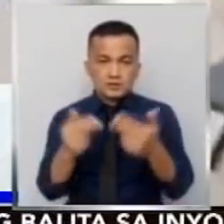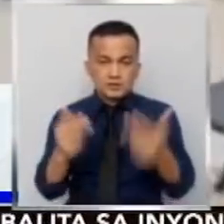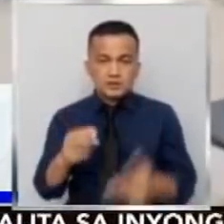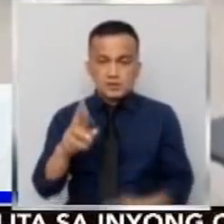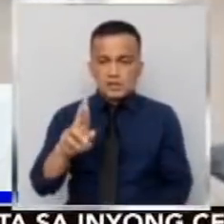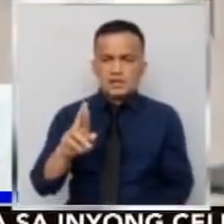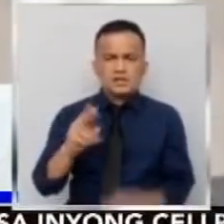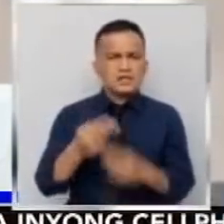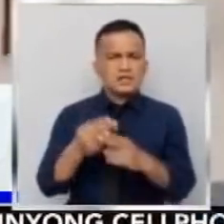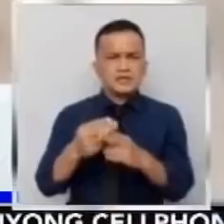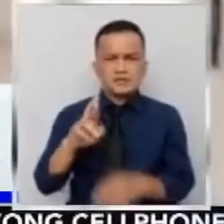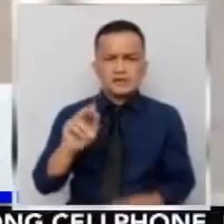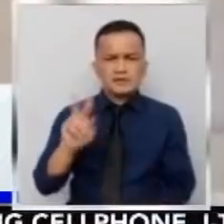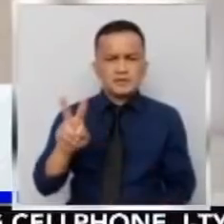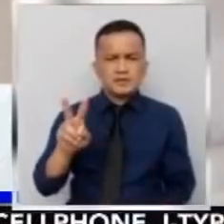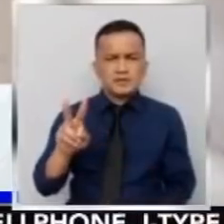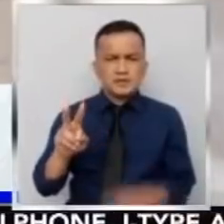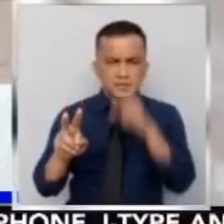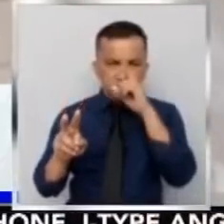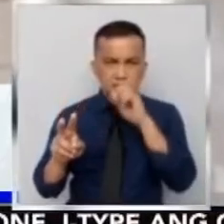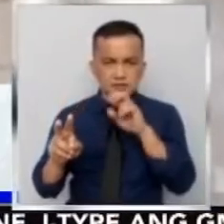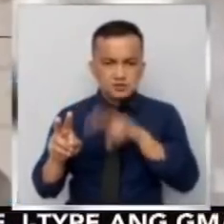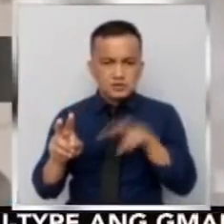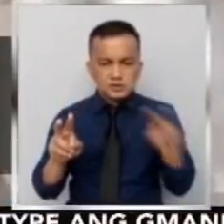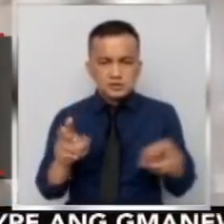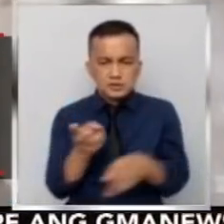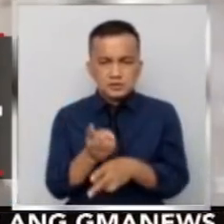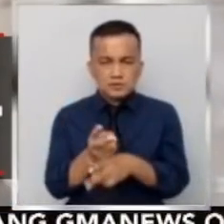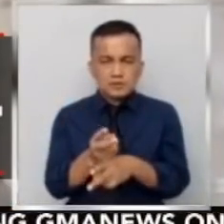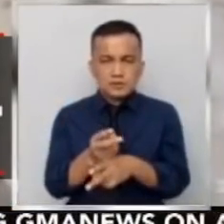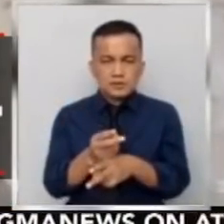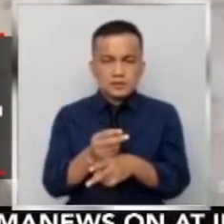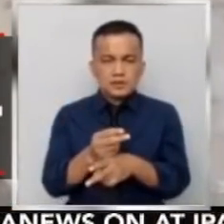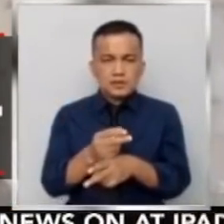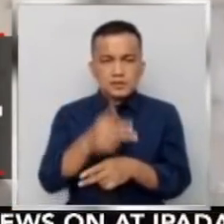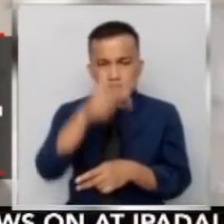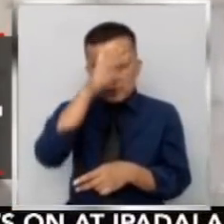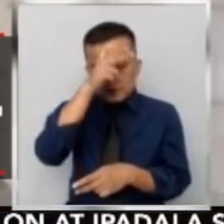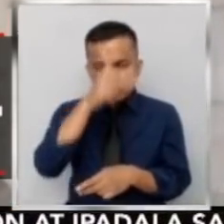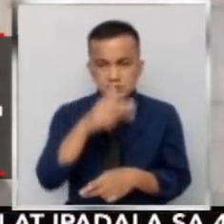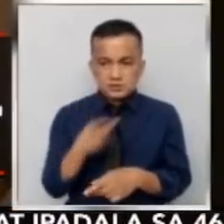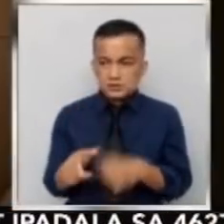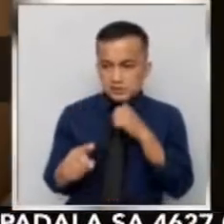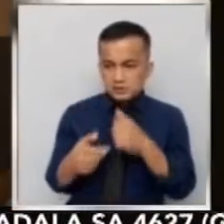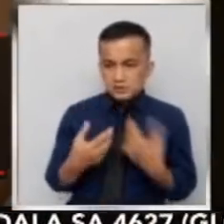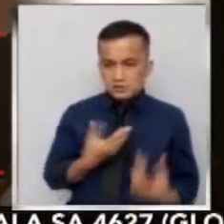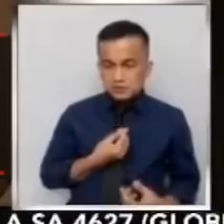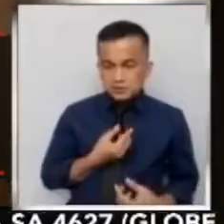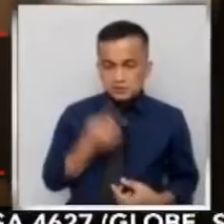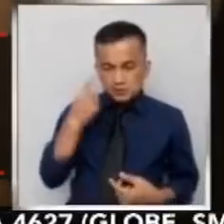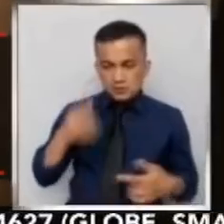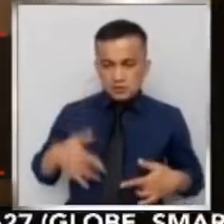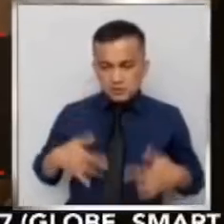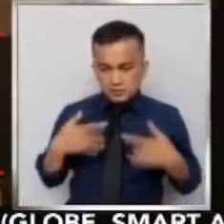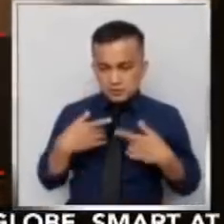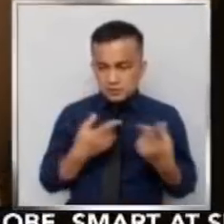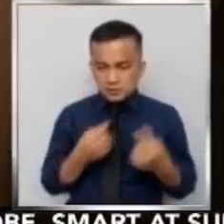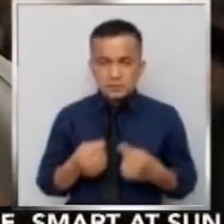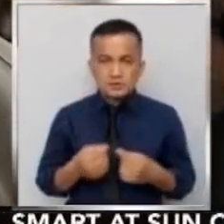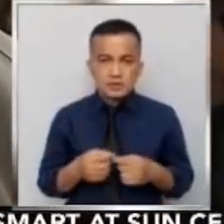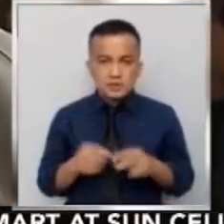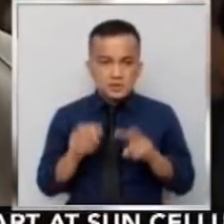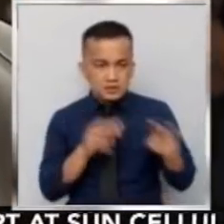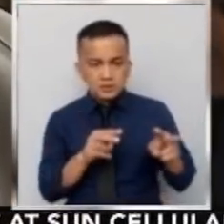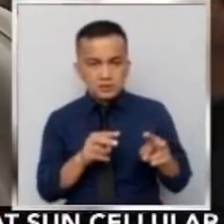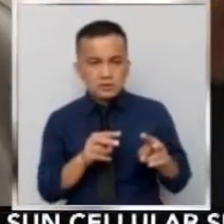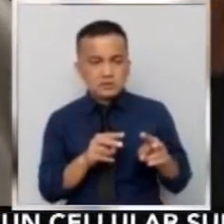22 anyos na handler ng manok. Hindi ka ba natatakot para sa buhay mo dito sa gagawin mo? Hindi po. Nakita raw niya ng lapitan ng mga